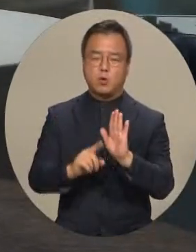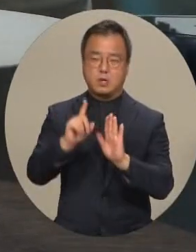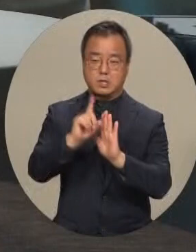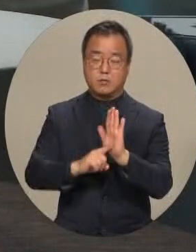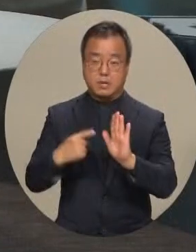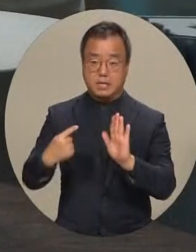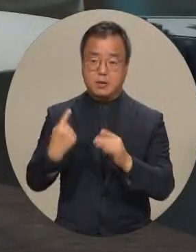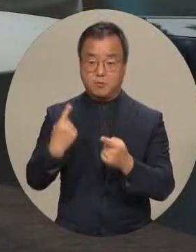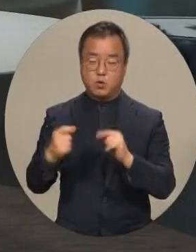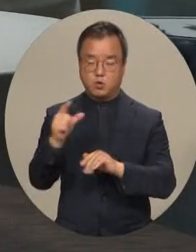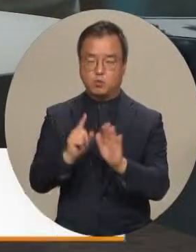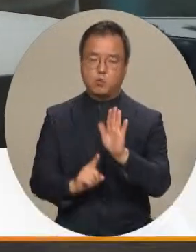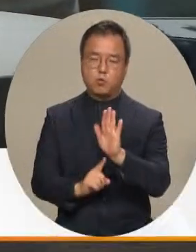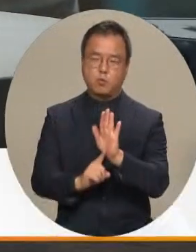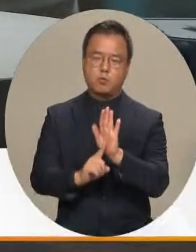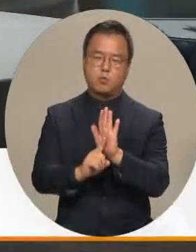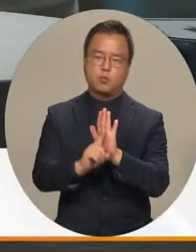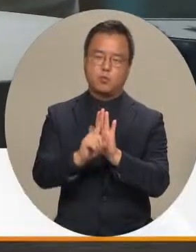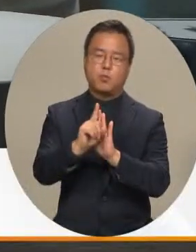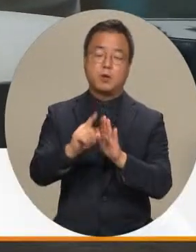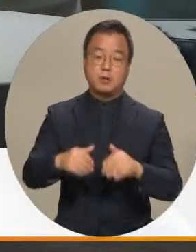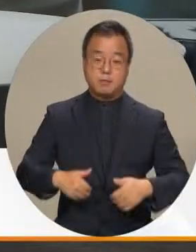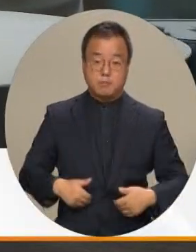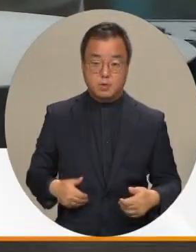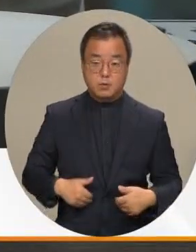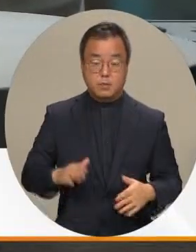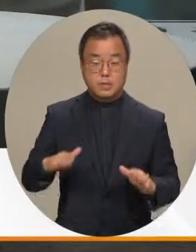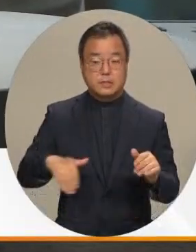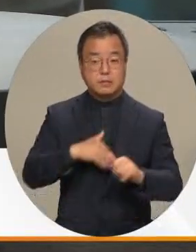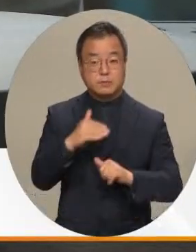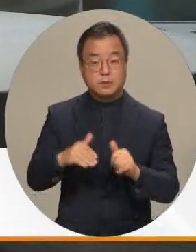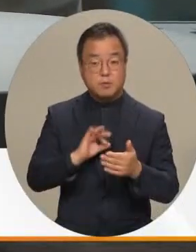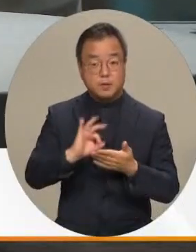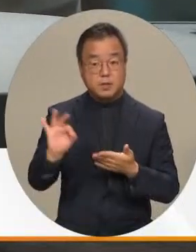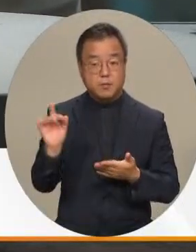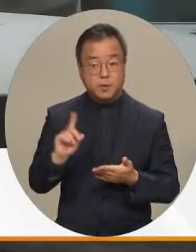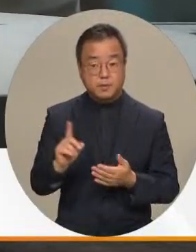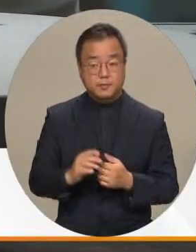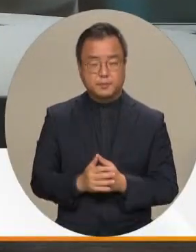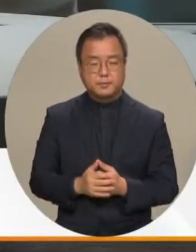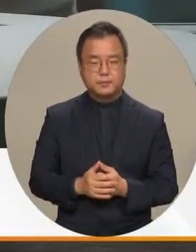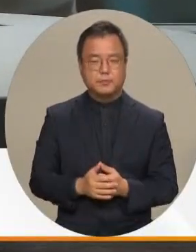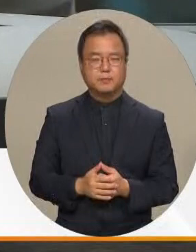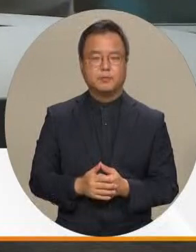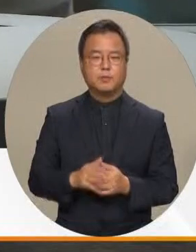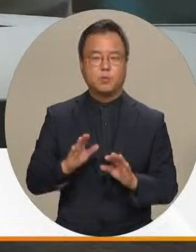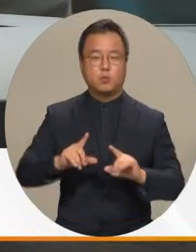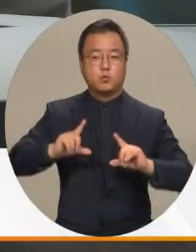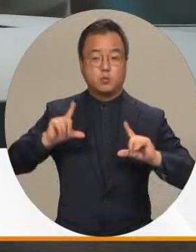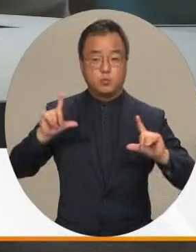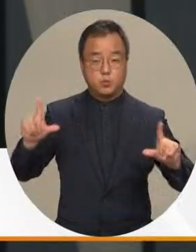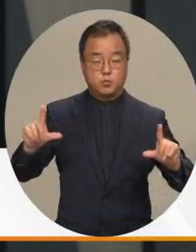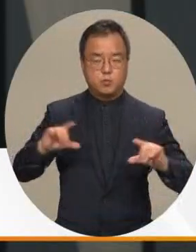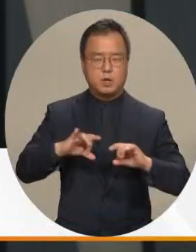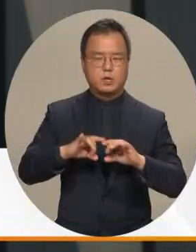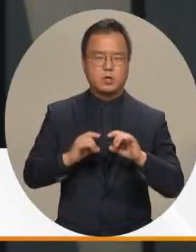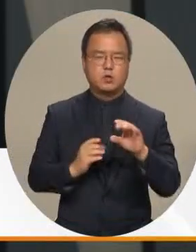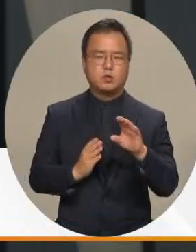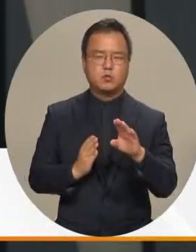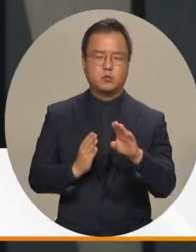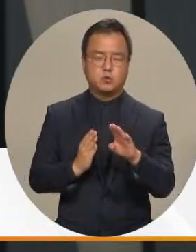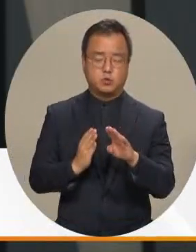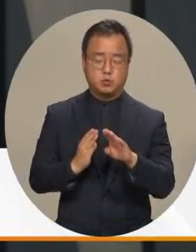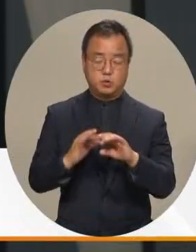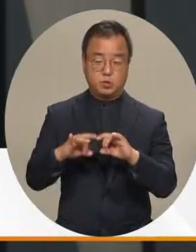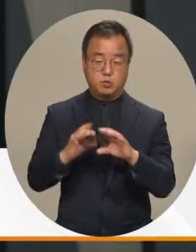과제이겠습니다 그렇다면 현재 2초 전도체는 어떻게 쓰이고 있습니까 오늘날의 초전도체가 응용되는 기술은 사실